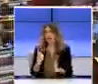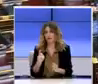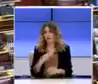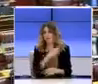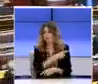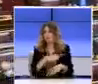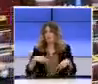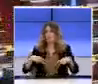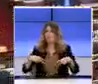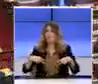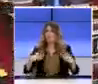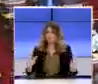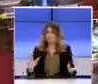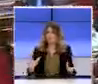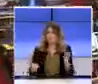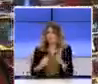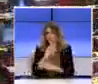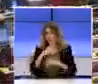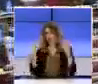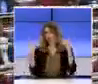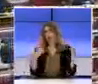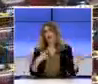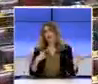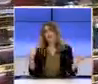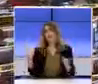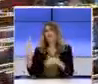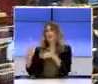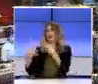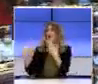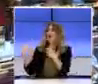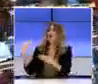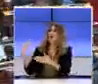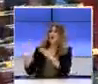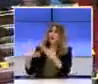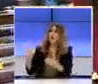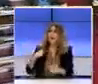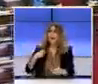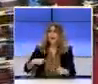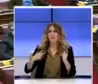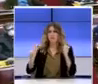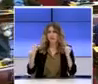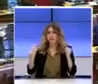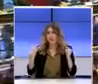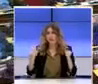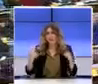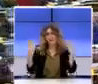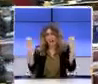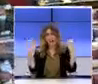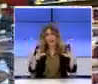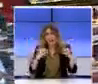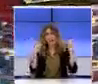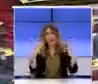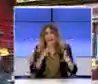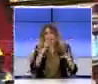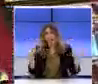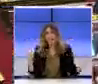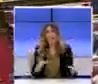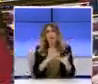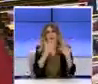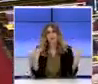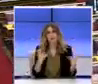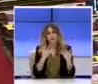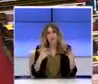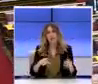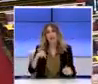τις απόψεις χρόνια για τη δημόσια υγεία να διαχειρίζεται σήμερα αυτή την κρίσιμη κατάσταση της πανδημίας. Η